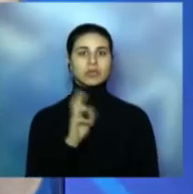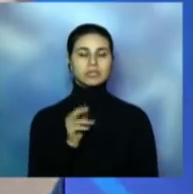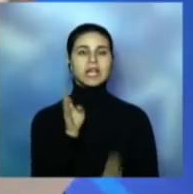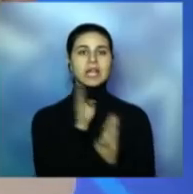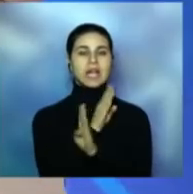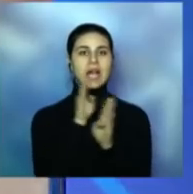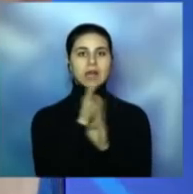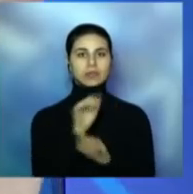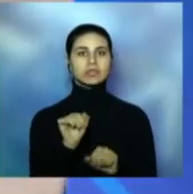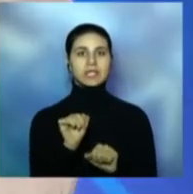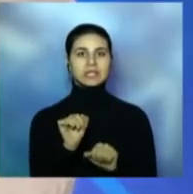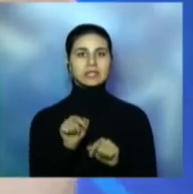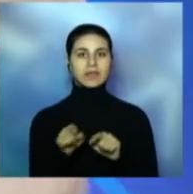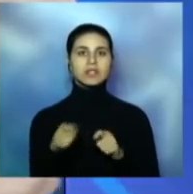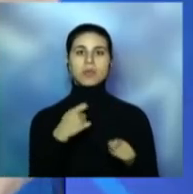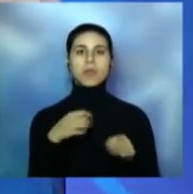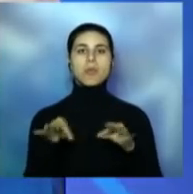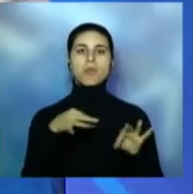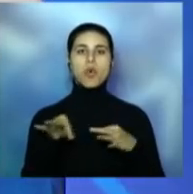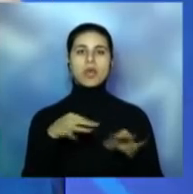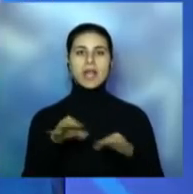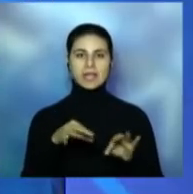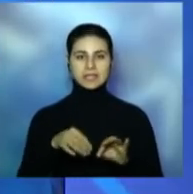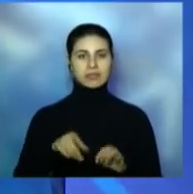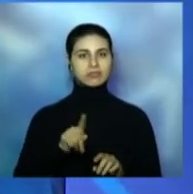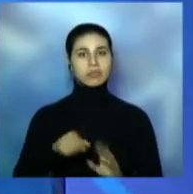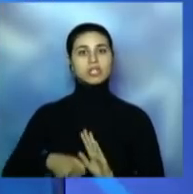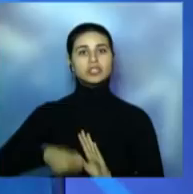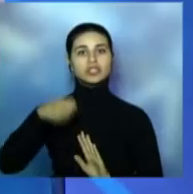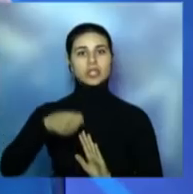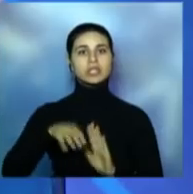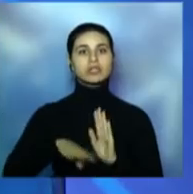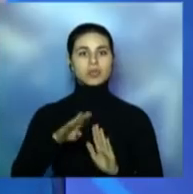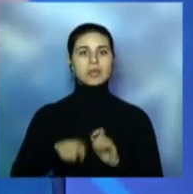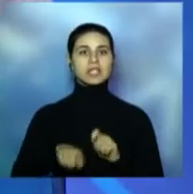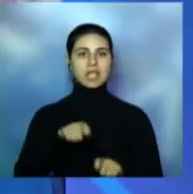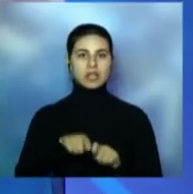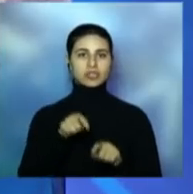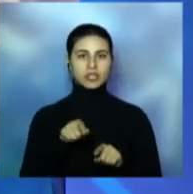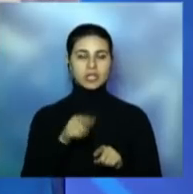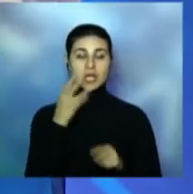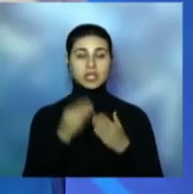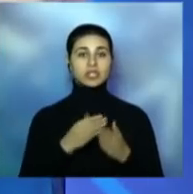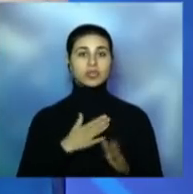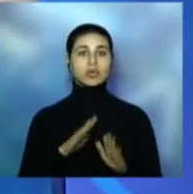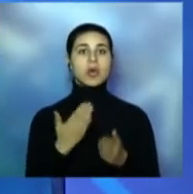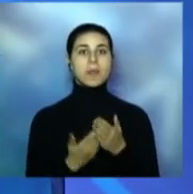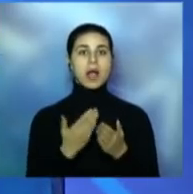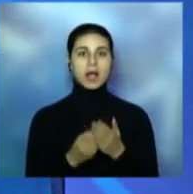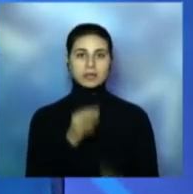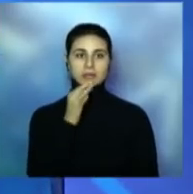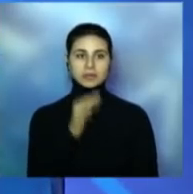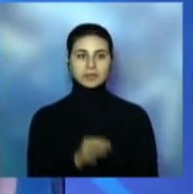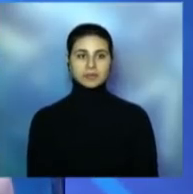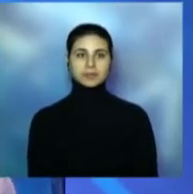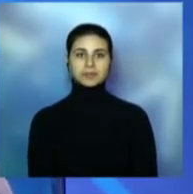გარემოს დასაცავად პოლიეთილენზე და ქსოვილის ჩანთები გამოვიყენოთ. ჩვენი ჩანთა მხოლოდ მაგალითია და წახალისება